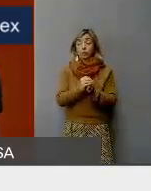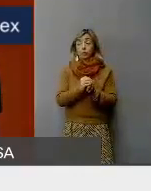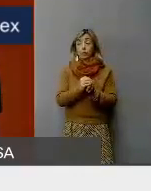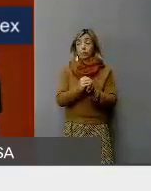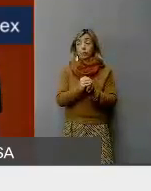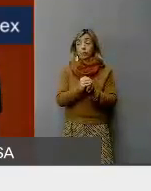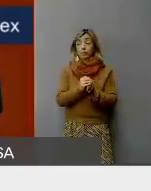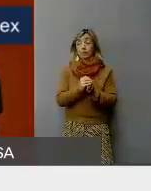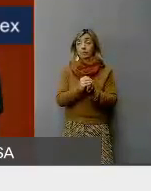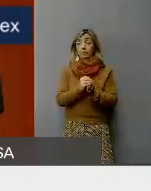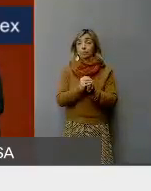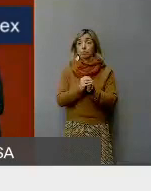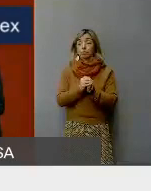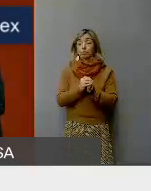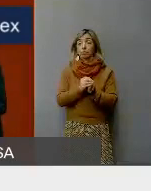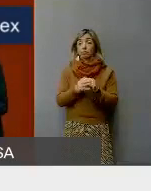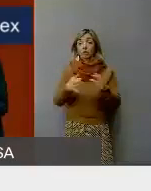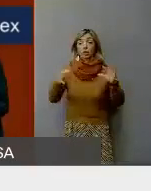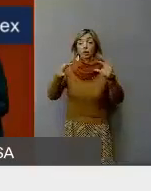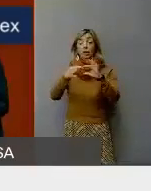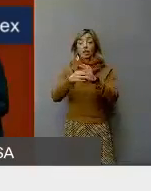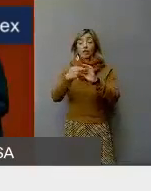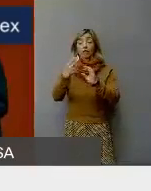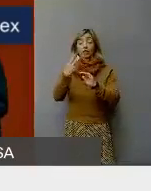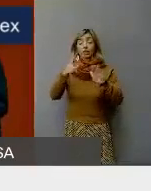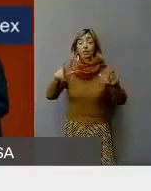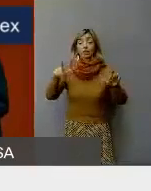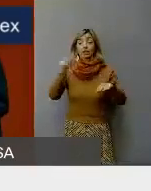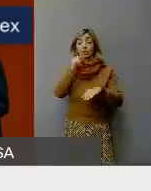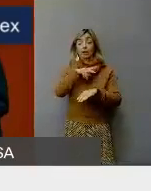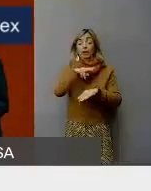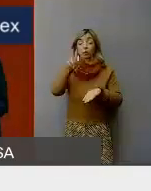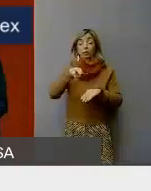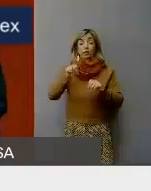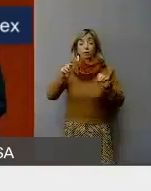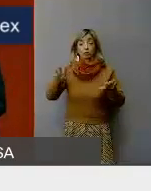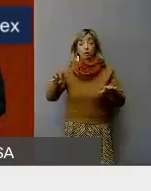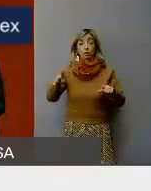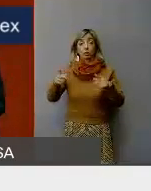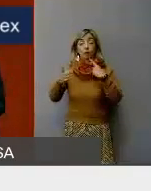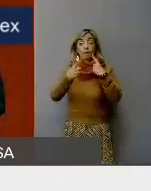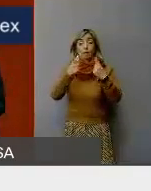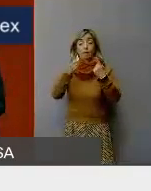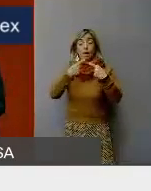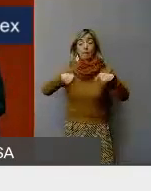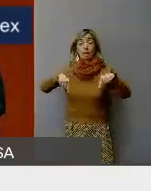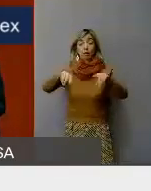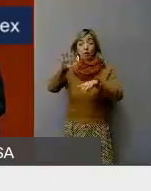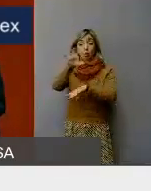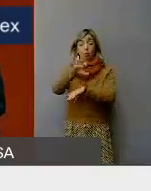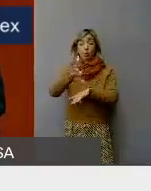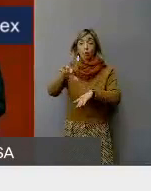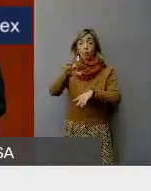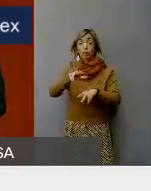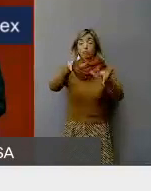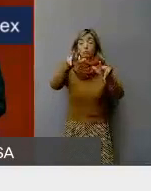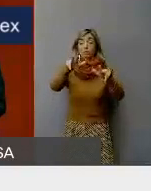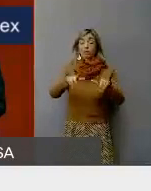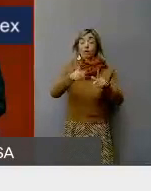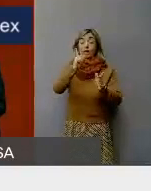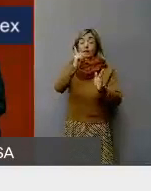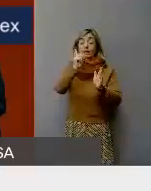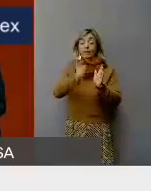il 27 marzo 2019 dove è stata approvata dal parlamento europeo la direttiva intitolata la riduzione dell'incidenza